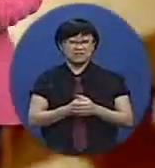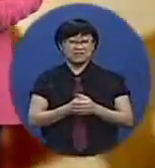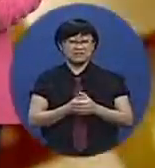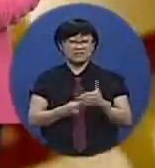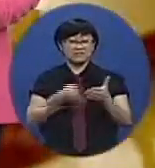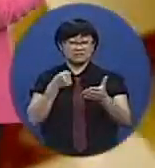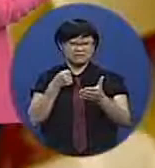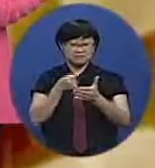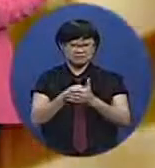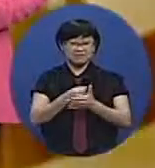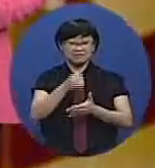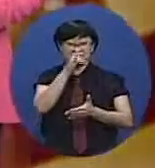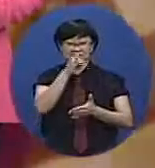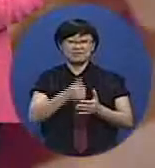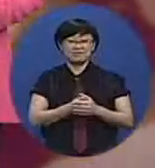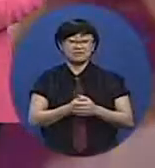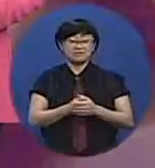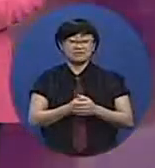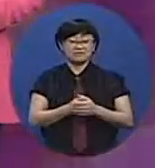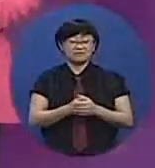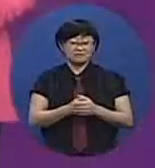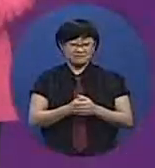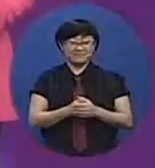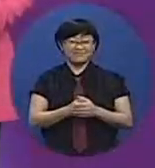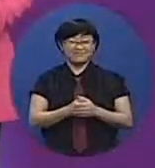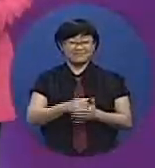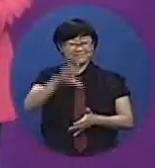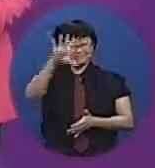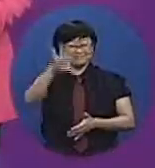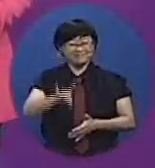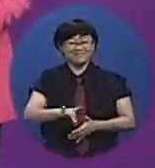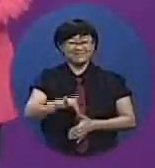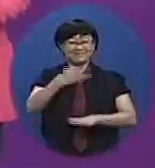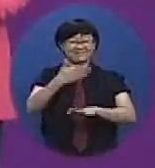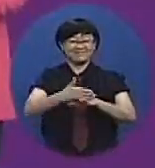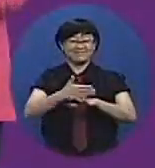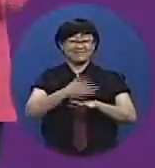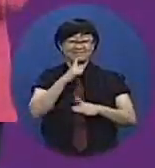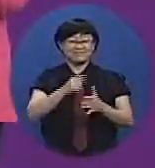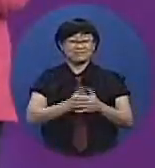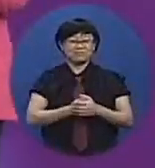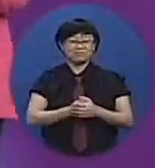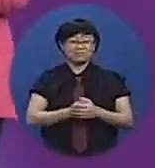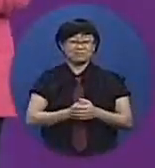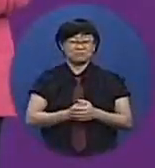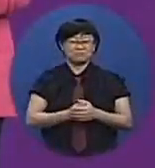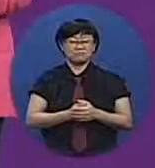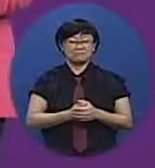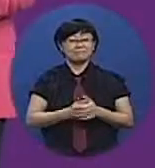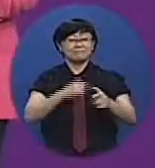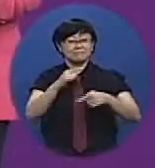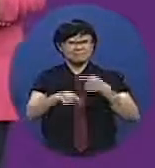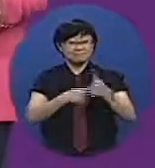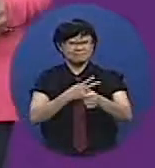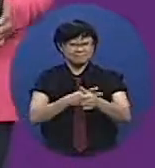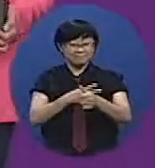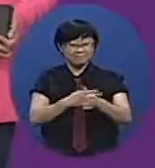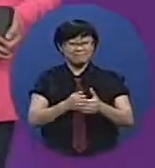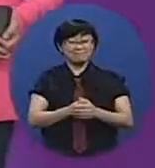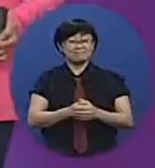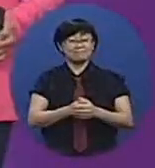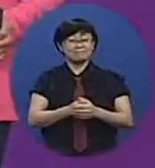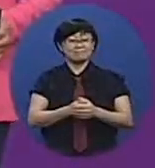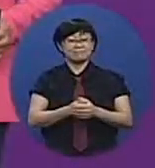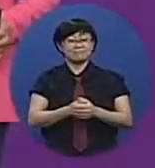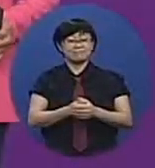아주 파트너가 잘 되고 됐습니다. 아주 네. 잘 어울리고 좋습니다. 아유, 네, 감사합니다. 감사합니다. 예, 네. 그게 뭐 수아 선생님이와 네.